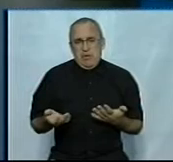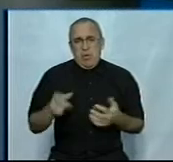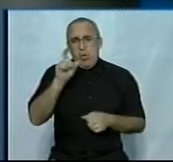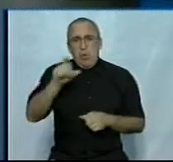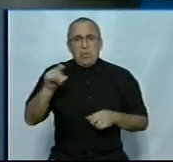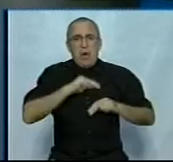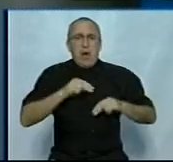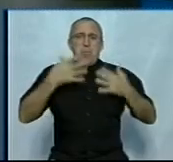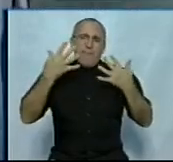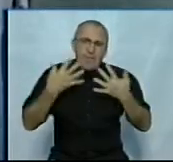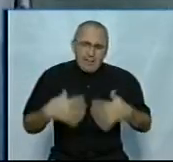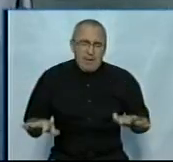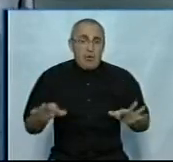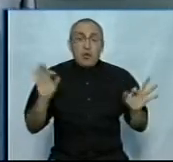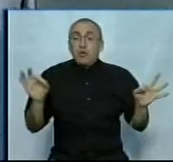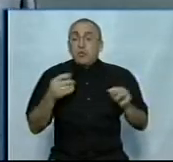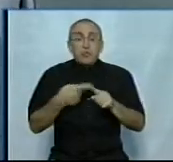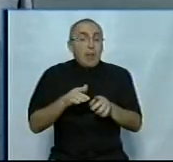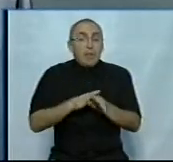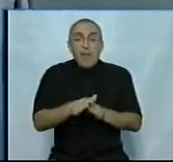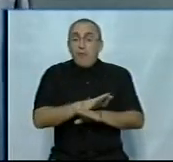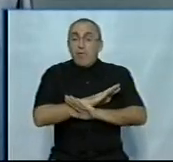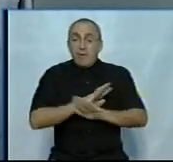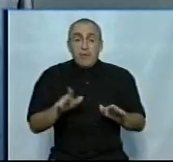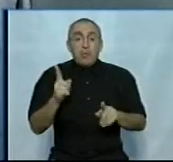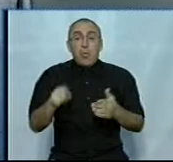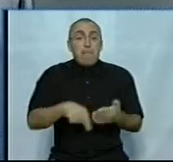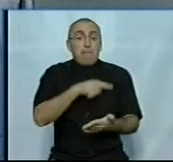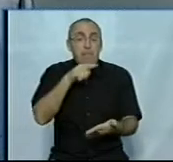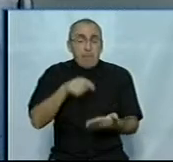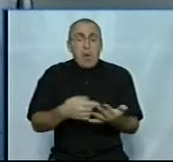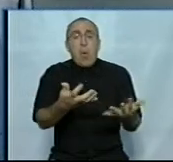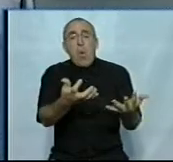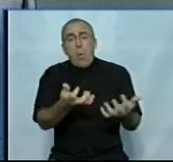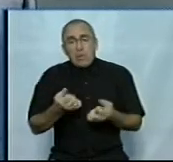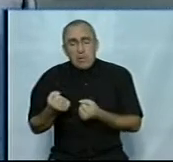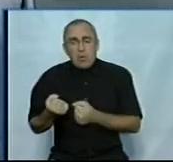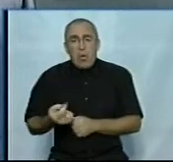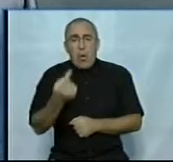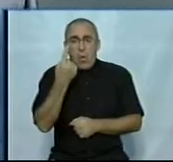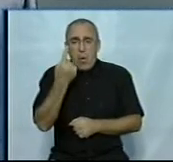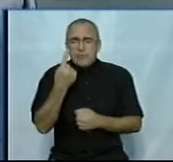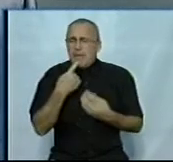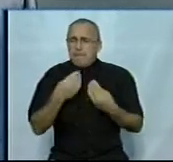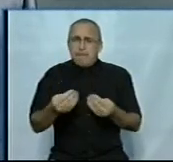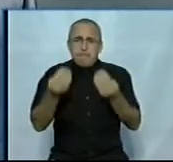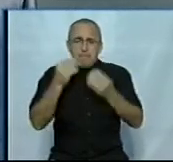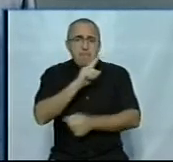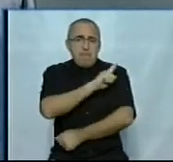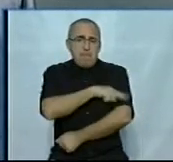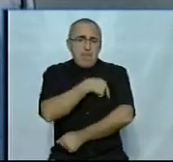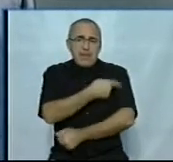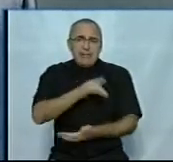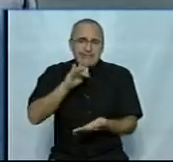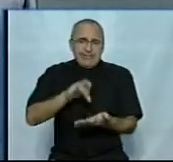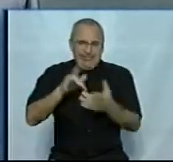люди роботу втратять. І нічого цього не відбулося, тому що місто отримало один прекрасний медичний